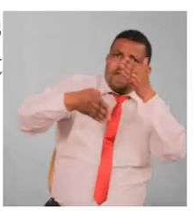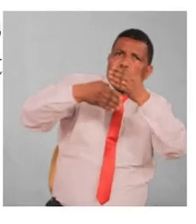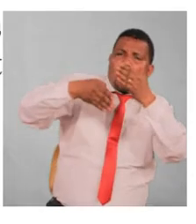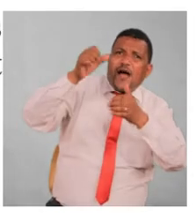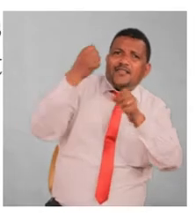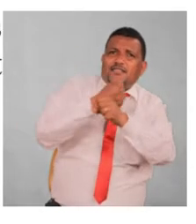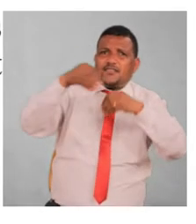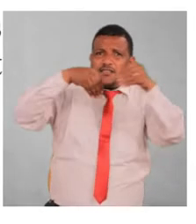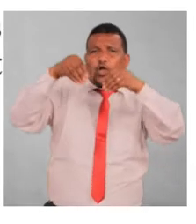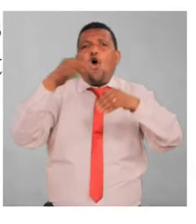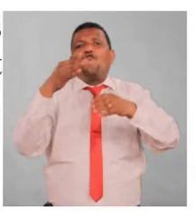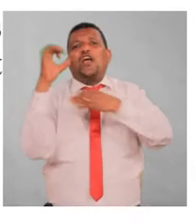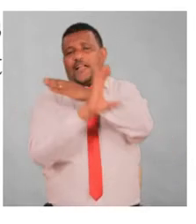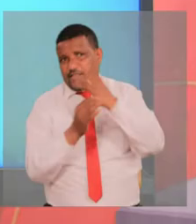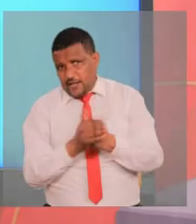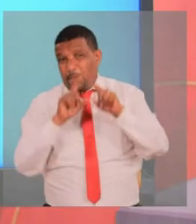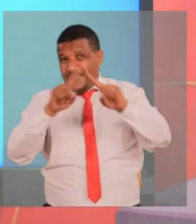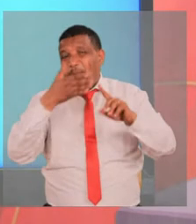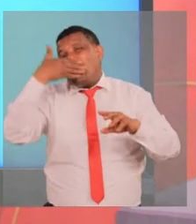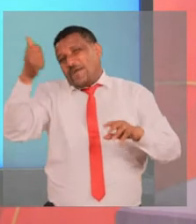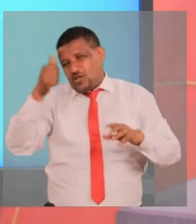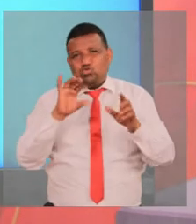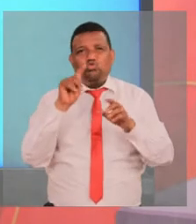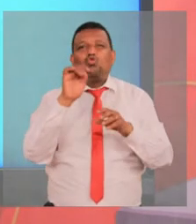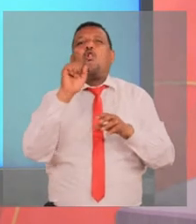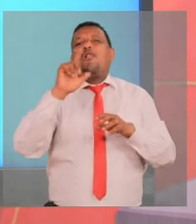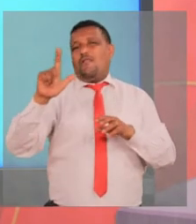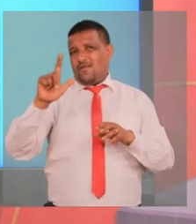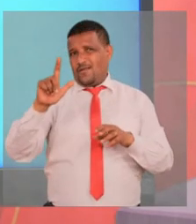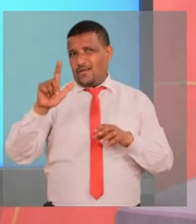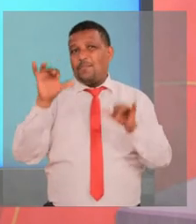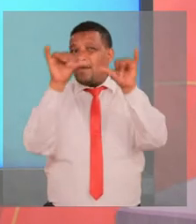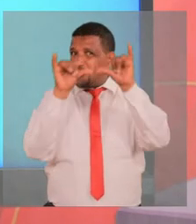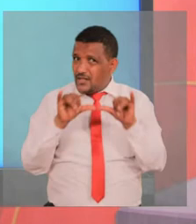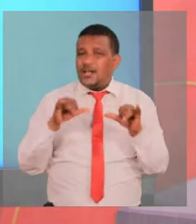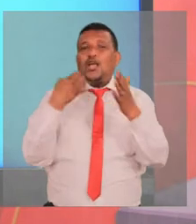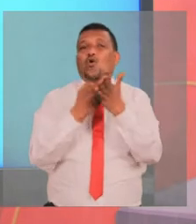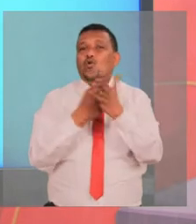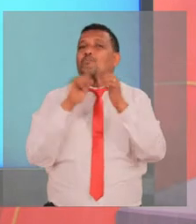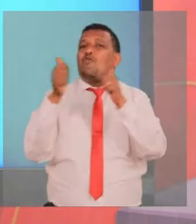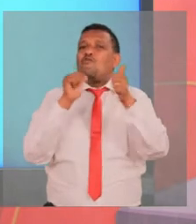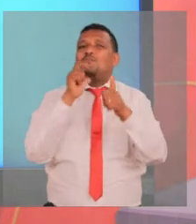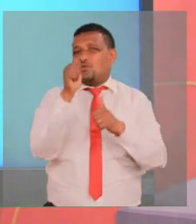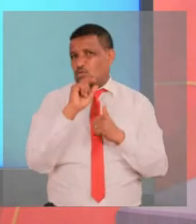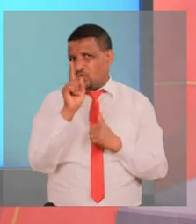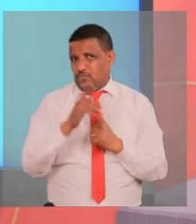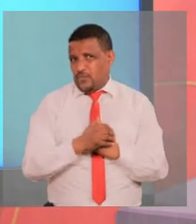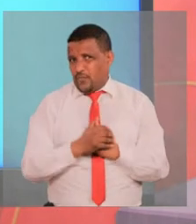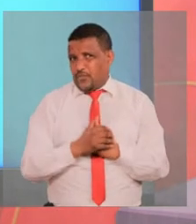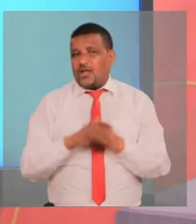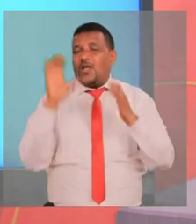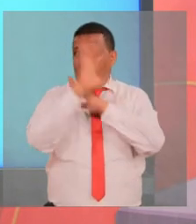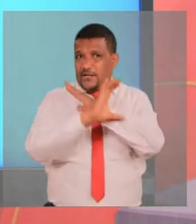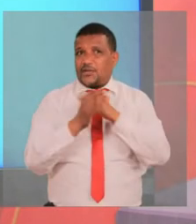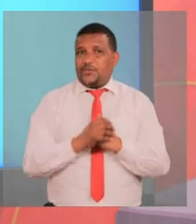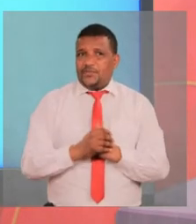कंट्री वाइज अनाथ द बेस्ट शोल्ड यू टू मेजर इकोनामिक परफारमेंस आफ